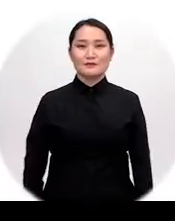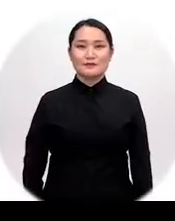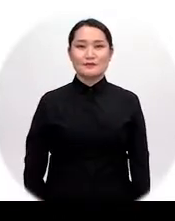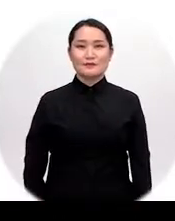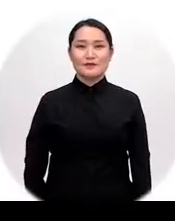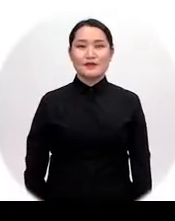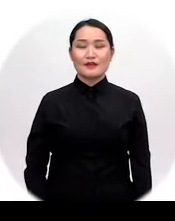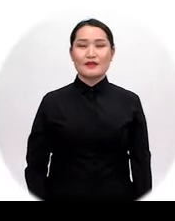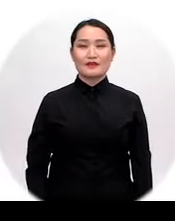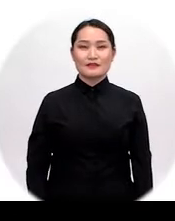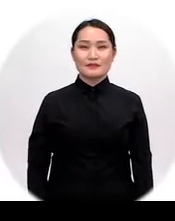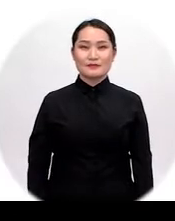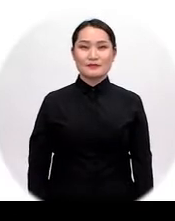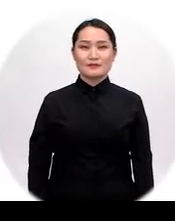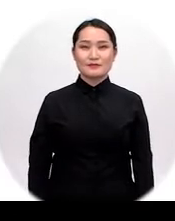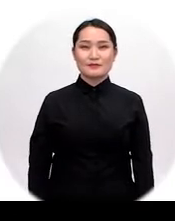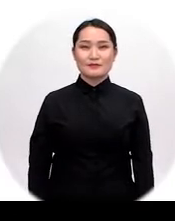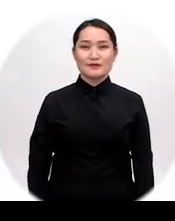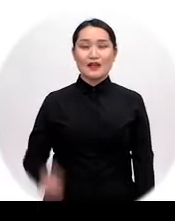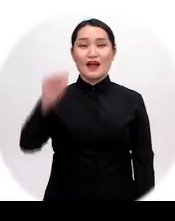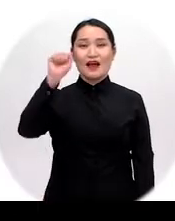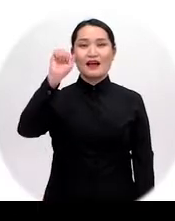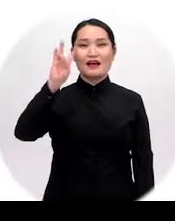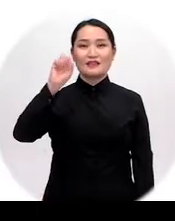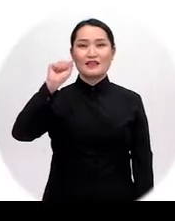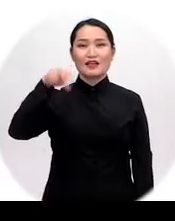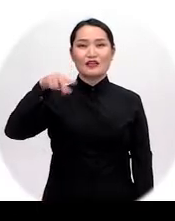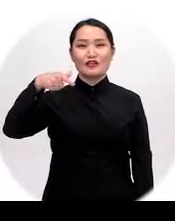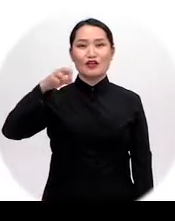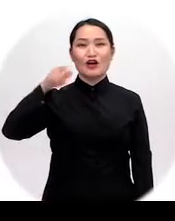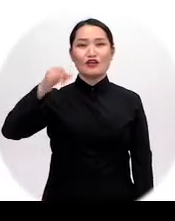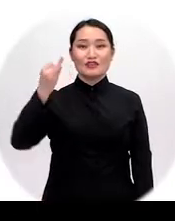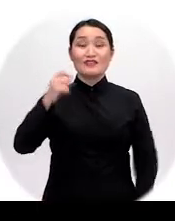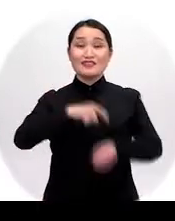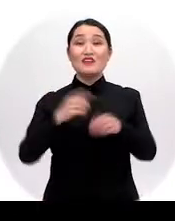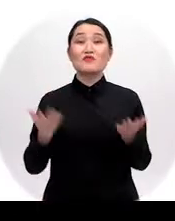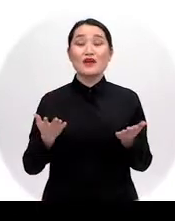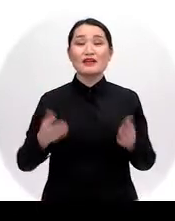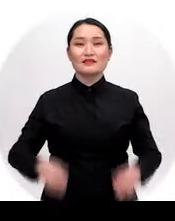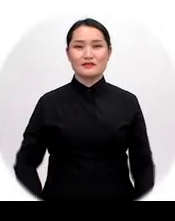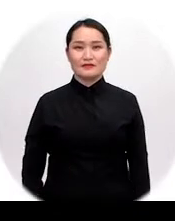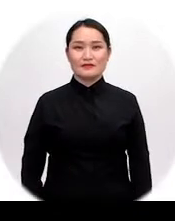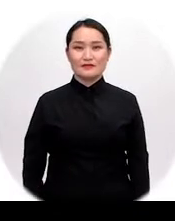тоогоор илэрхийлж харуулсан байдаг бах нь байна. Тэгвэл аналог цаг маань ямар цаг байдаг бах нь?